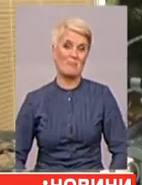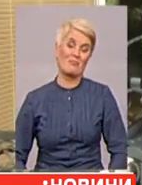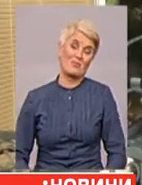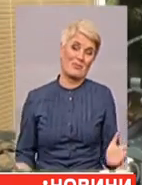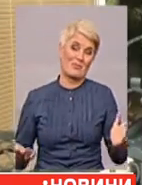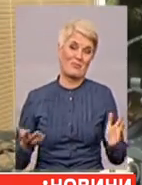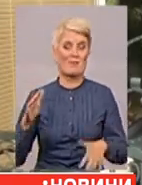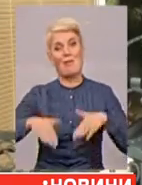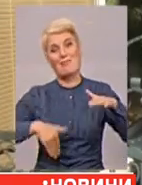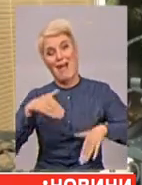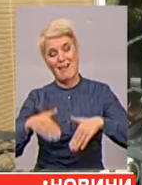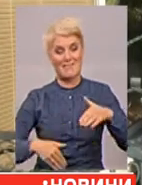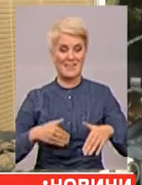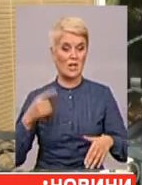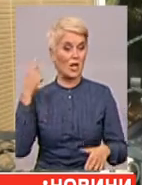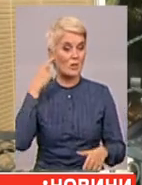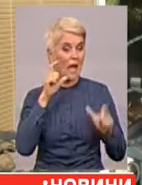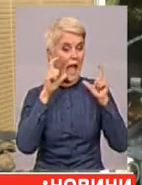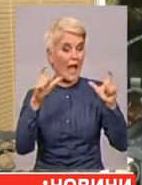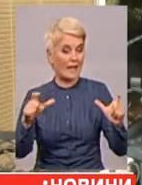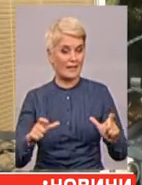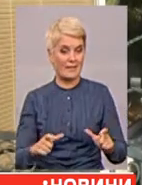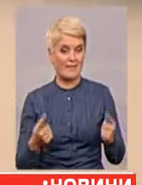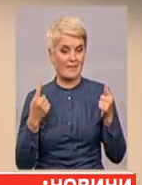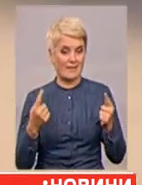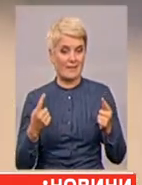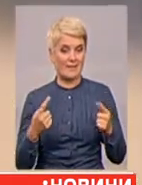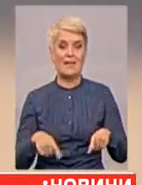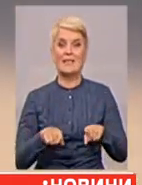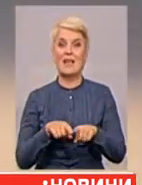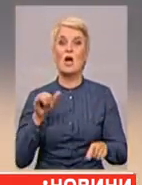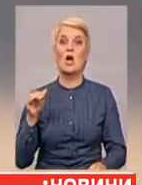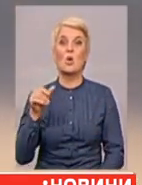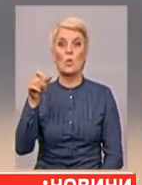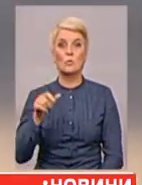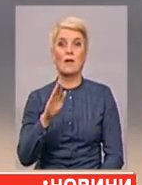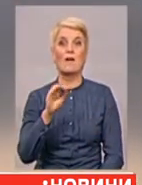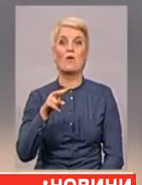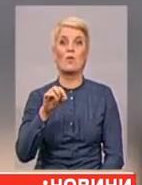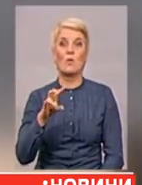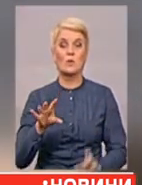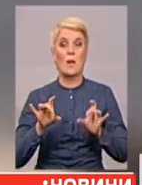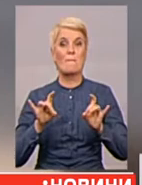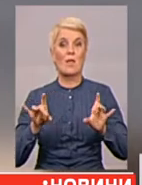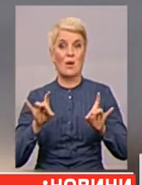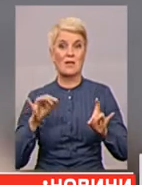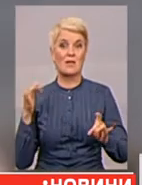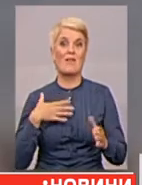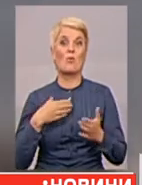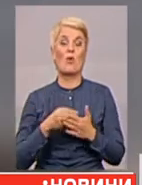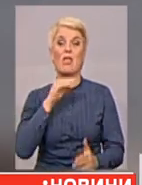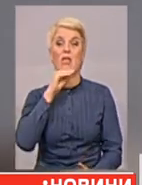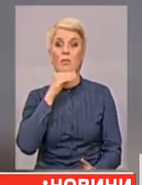Плавали, раз чую дуже крик. Великий. Так, ужгородець Михайло Волошин переказує історію зі свого